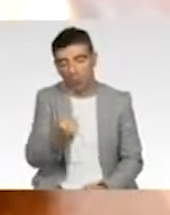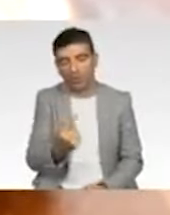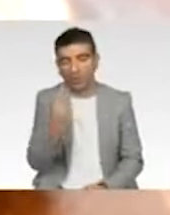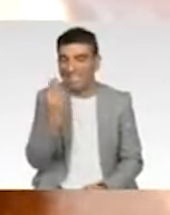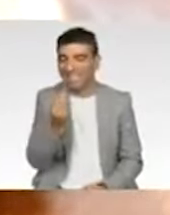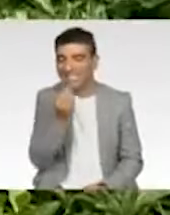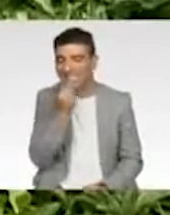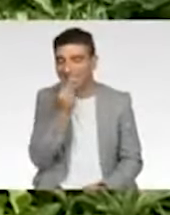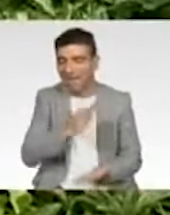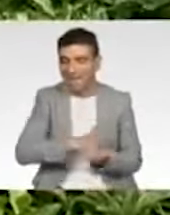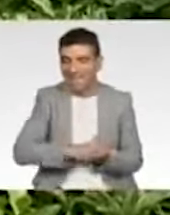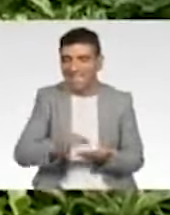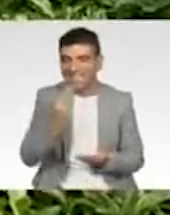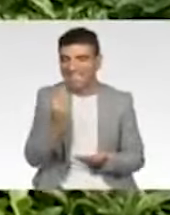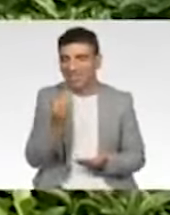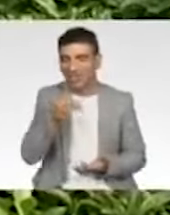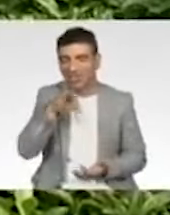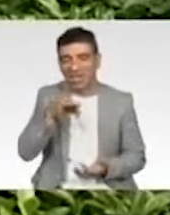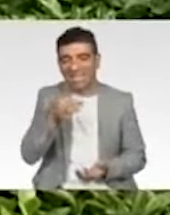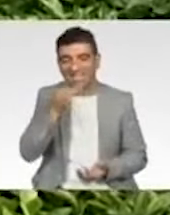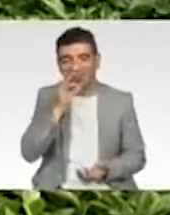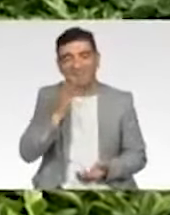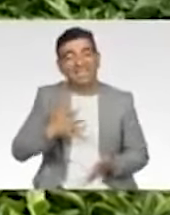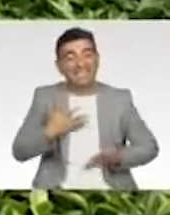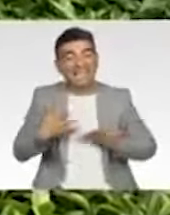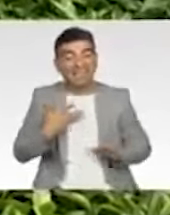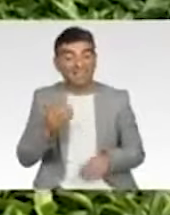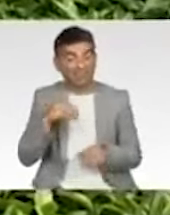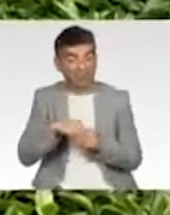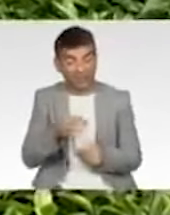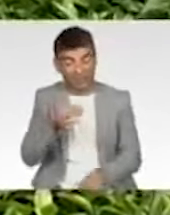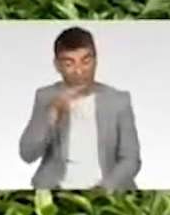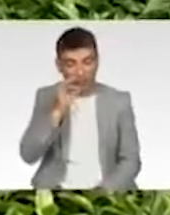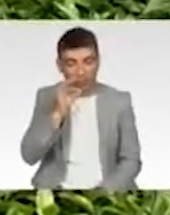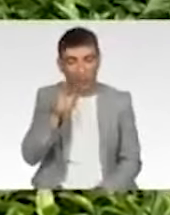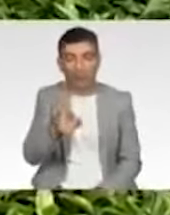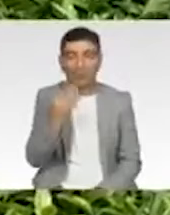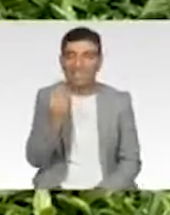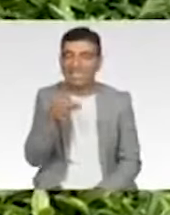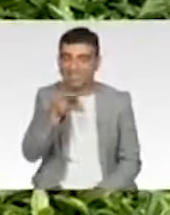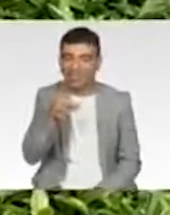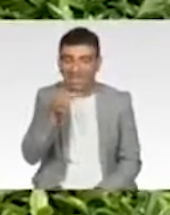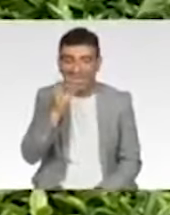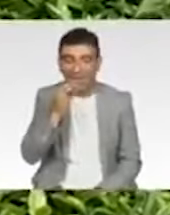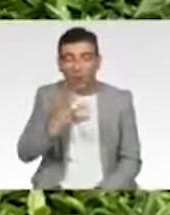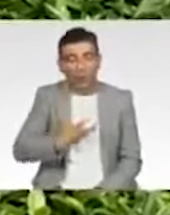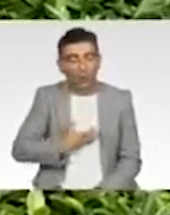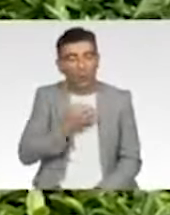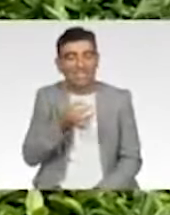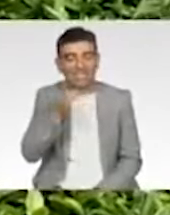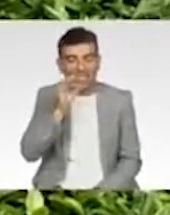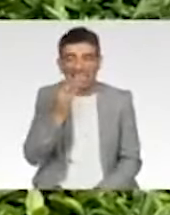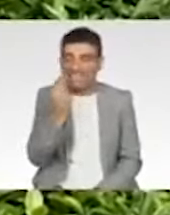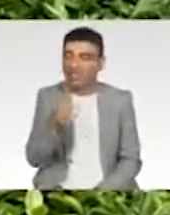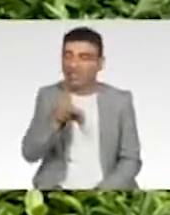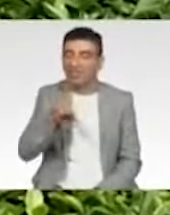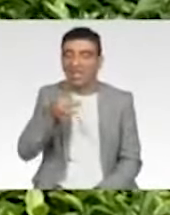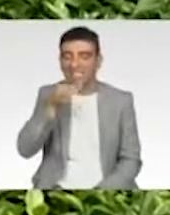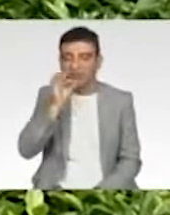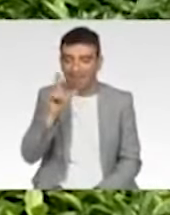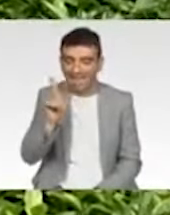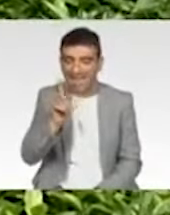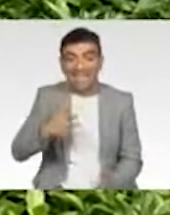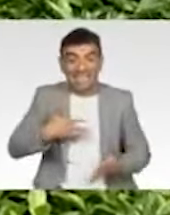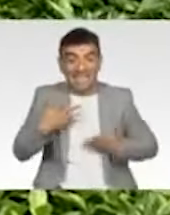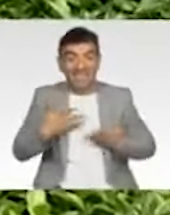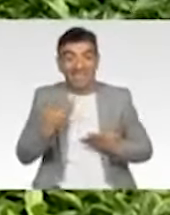İyi yemeklerin üzerine iyi çay içmemiz lazım. Keyif için içiyoruz, iyi çay içmemiz lazım. Üzüntüde içiyoruz, iyi çay içmemiz lazım.